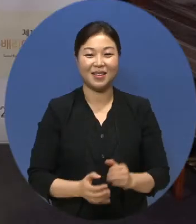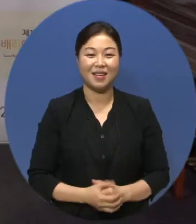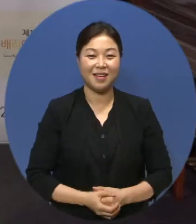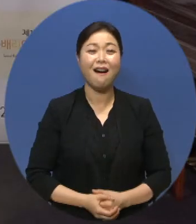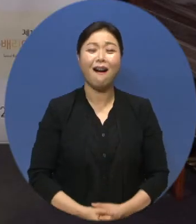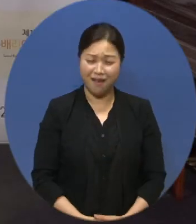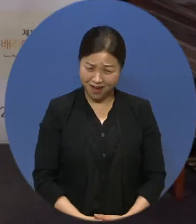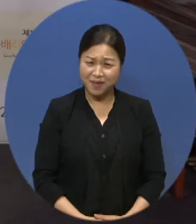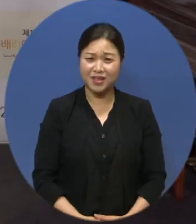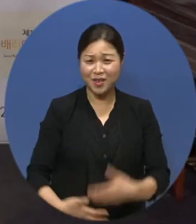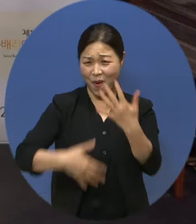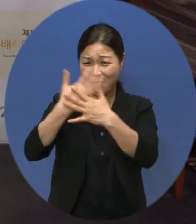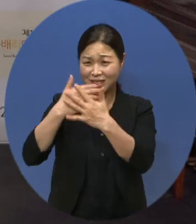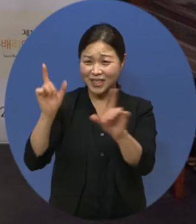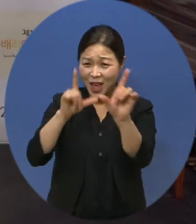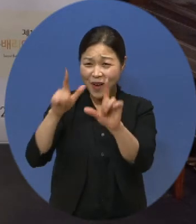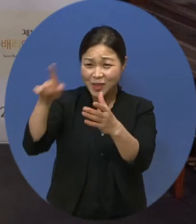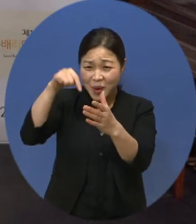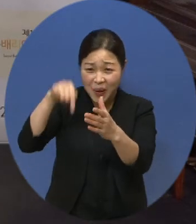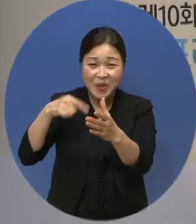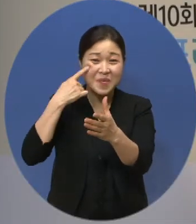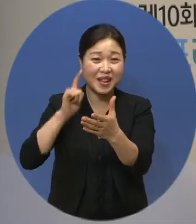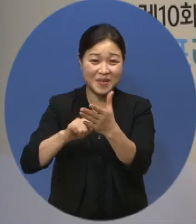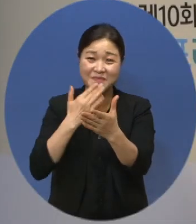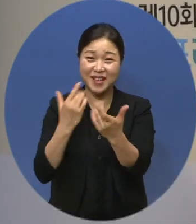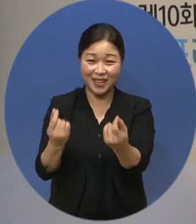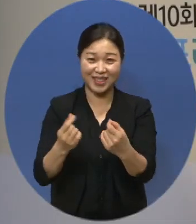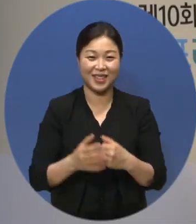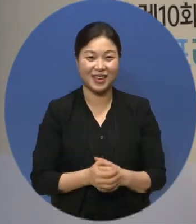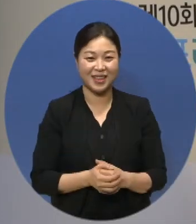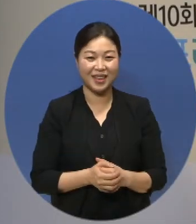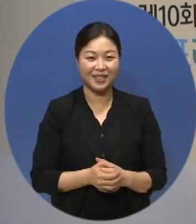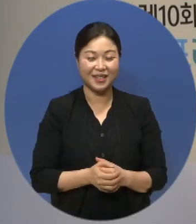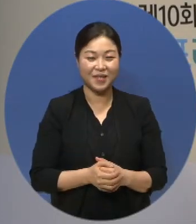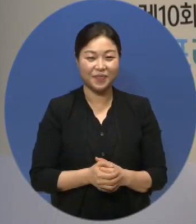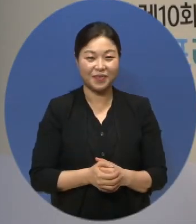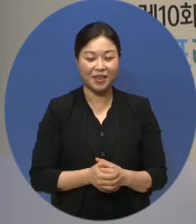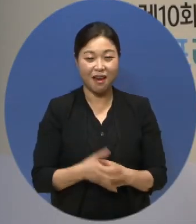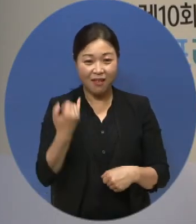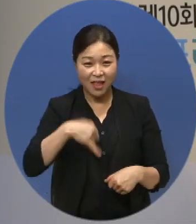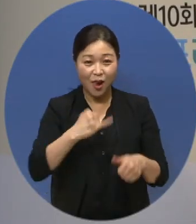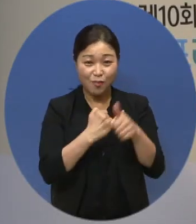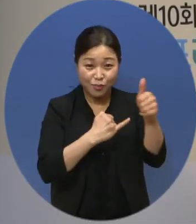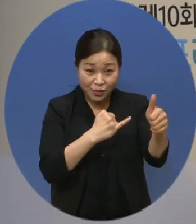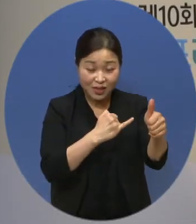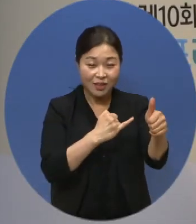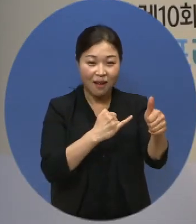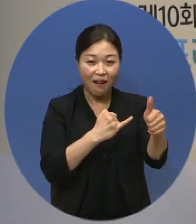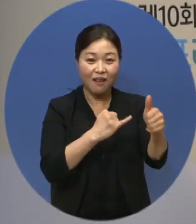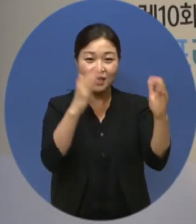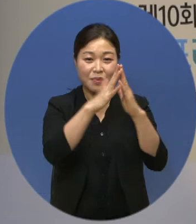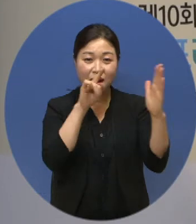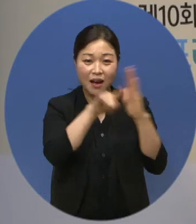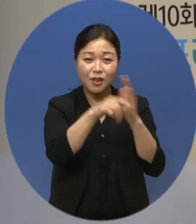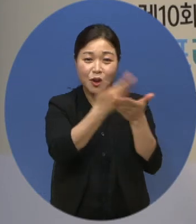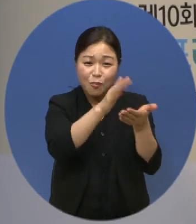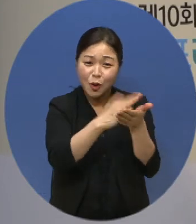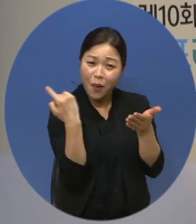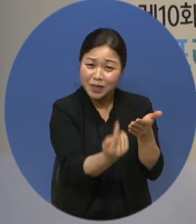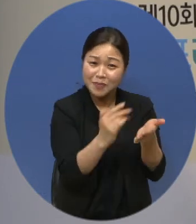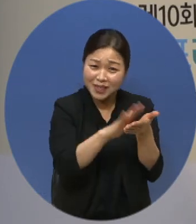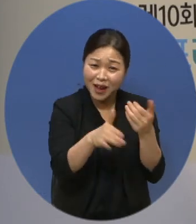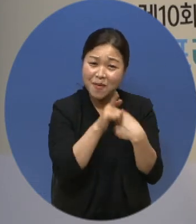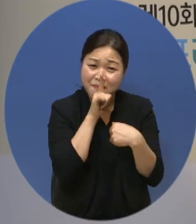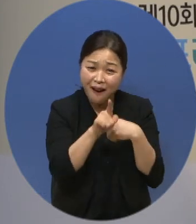삶에 녹아 있는 게 맞아요. 와, 근데 사실 이게 사돈댁에 가서 전부 치러 왔습니다 하기가 쉽지 않은데